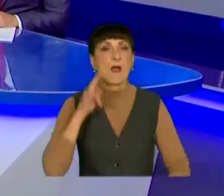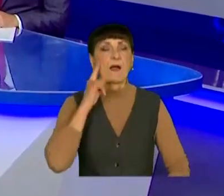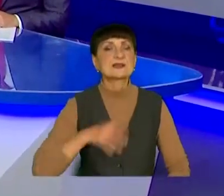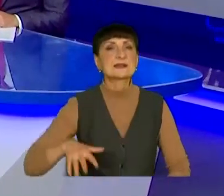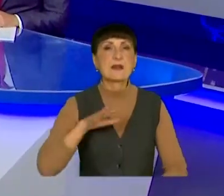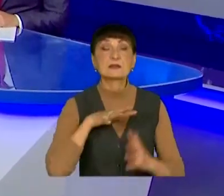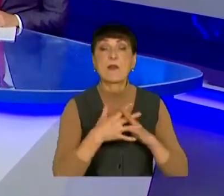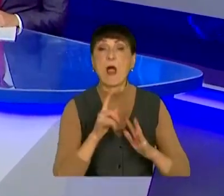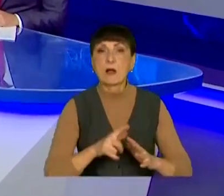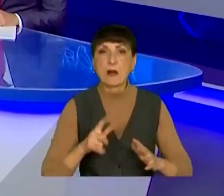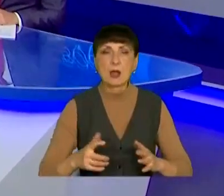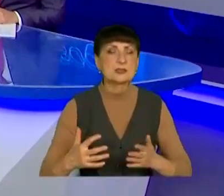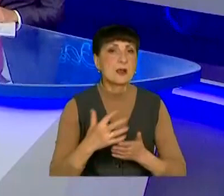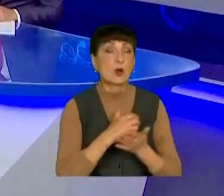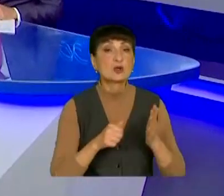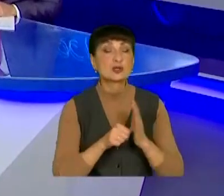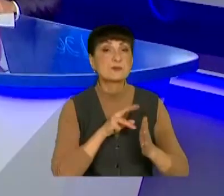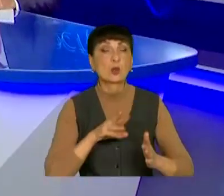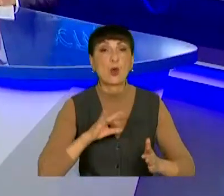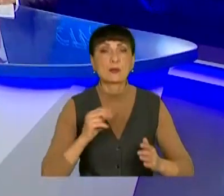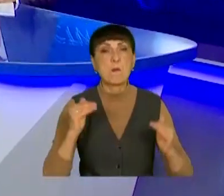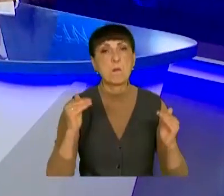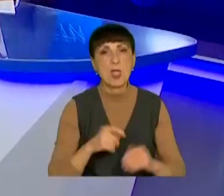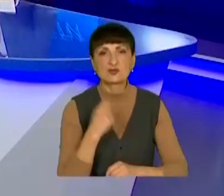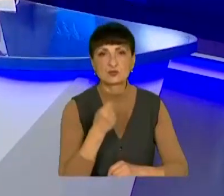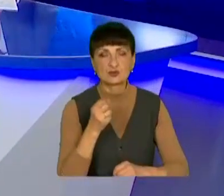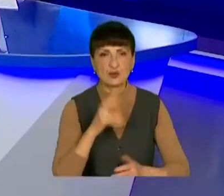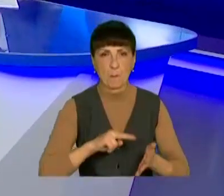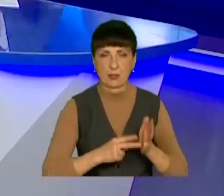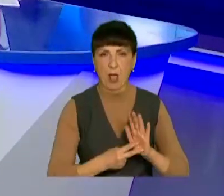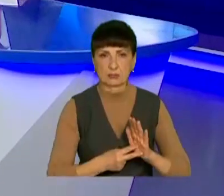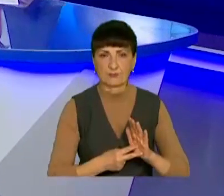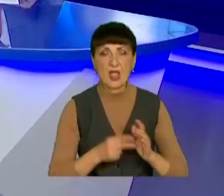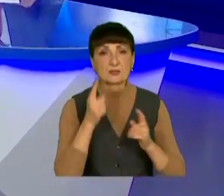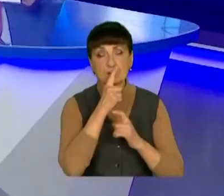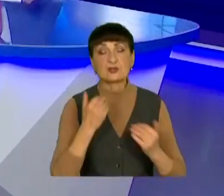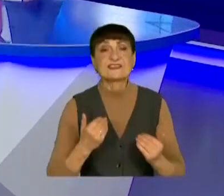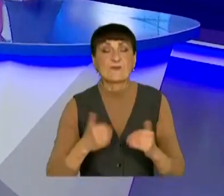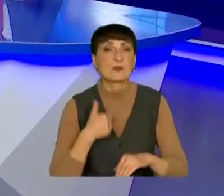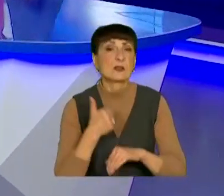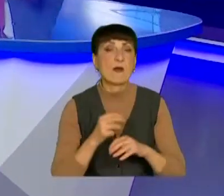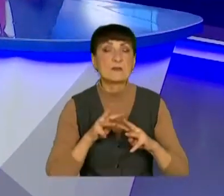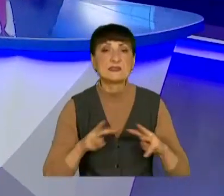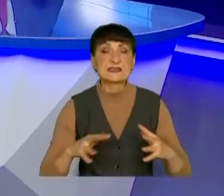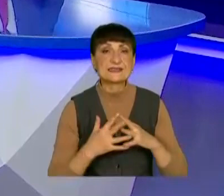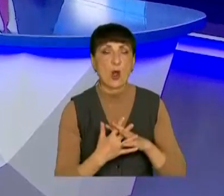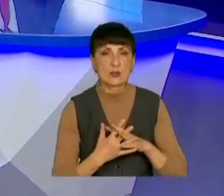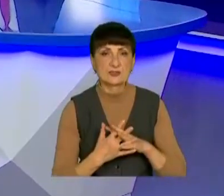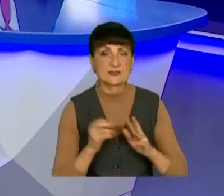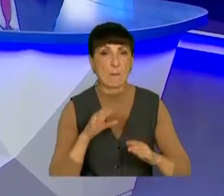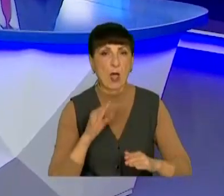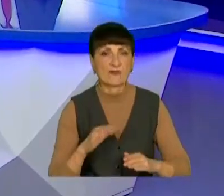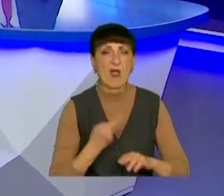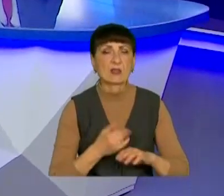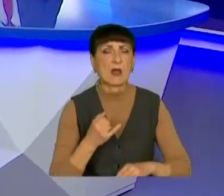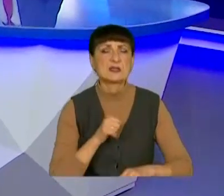Казахстанские аграрии собрали на 6 миллионов тонн меньше пшеницы, чем планировали. Как сообщил сегодня глава Минсельхоза Айдарбек Сапаров, это